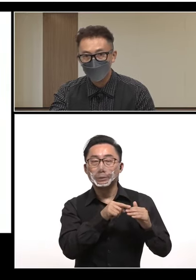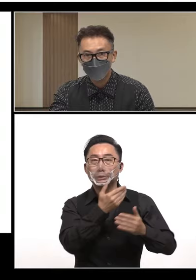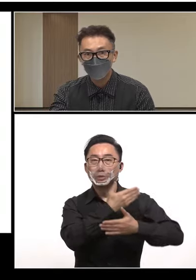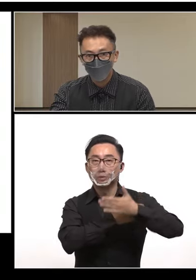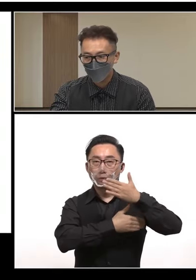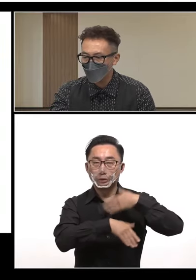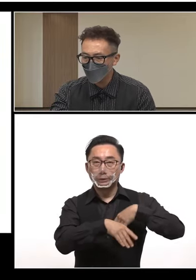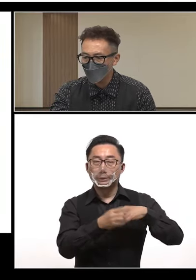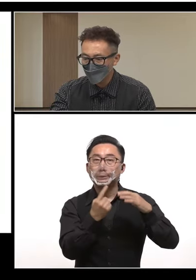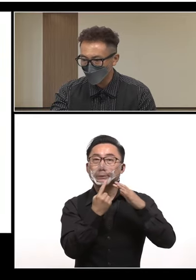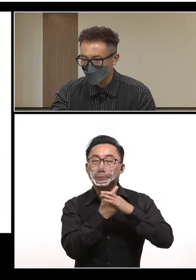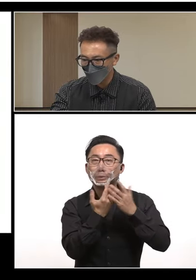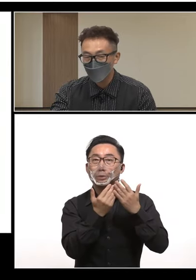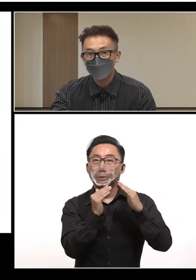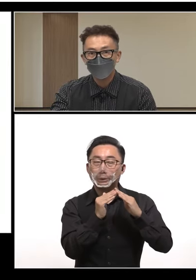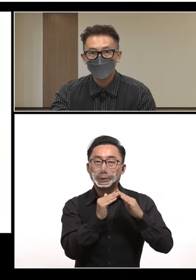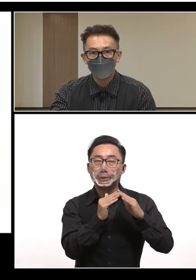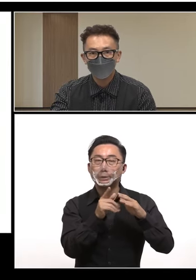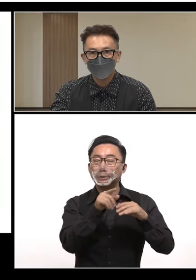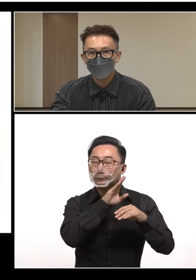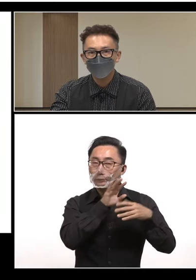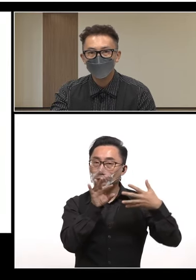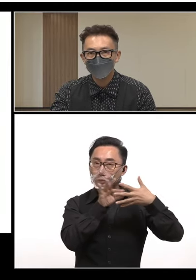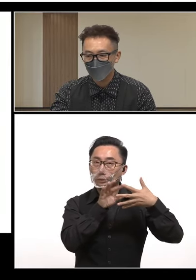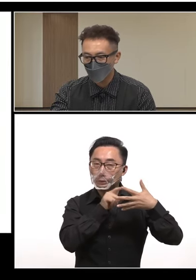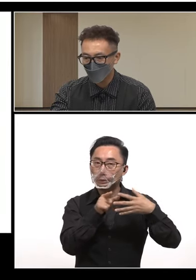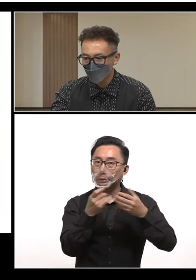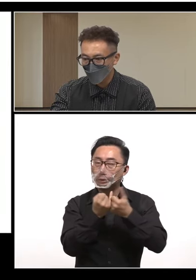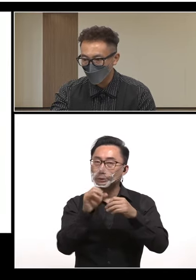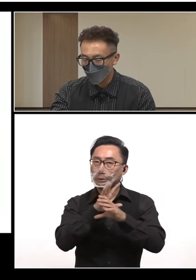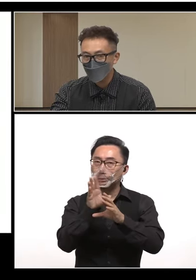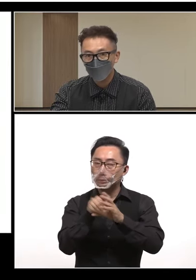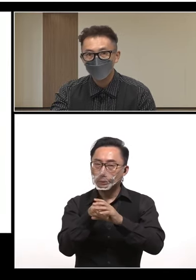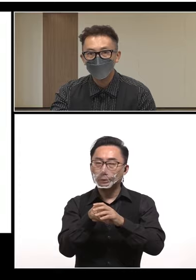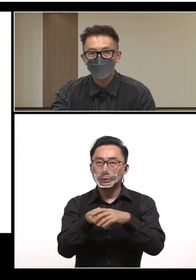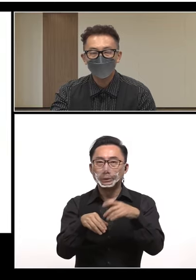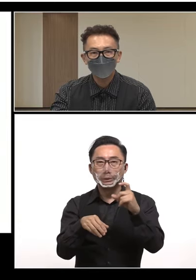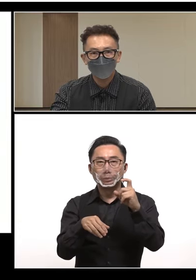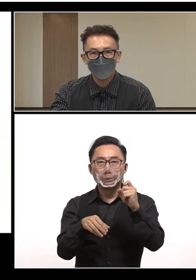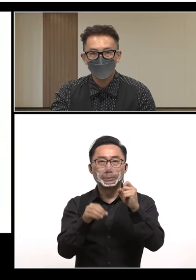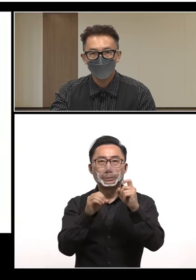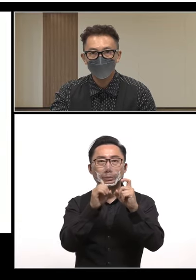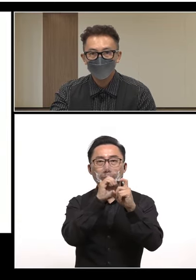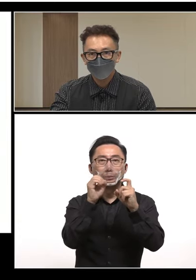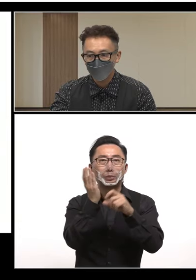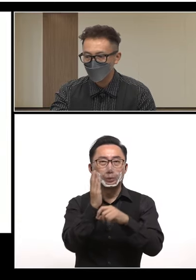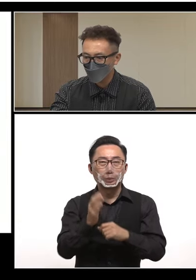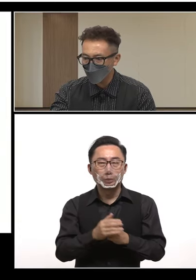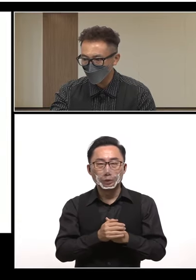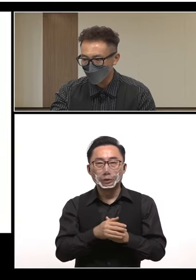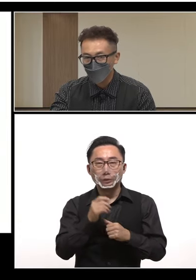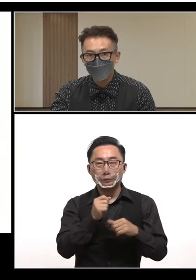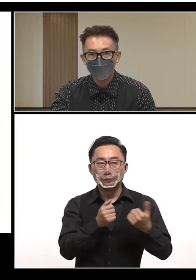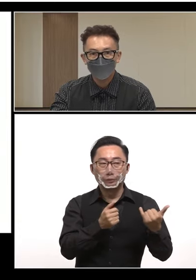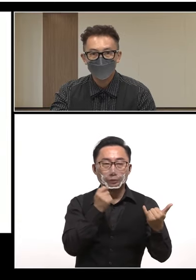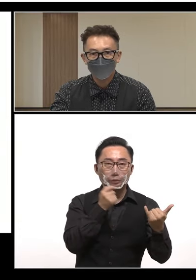殘嘅特殊學校啦。咁我哋有宿舍啦，其實全校嘅學生咧，大約有90位到啦。咁佢哋咧就會由6歲啦，